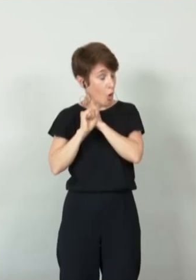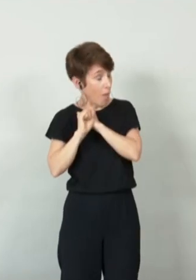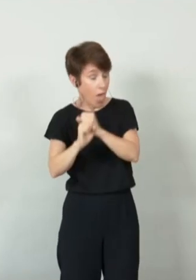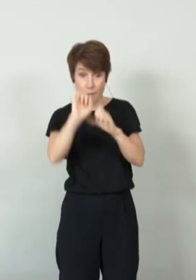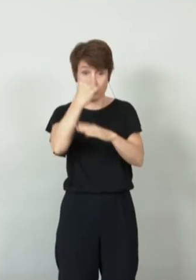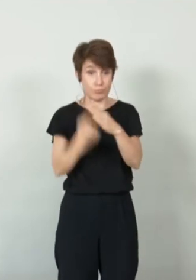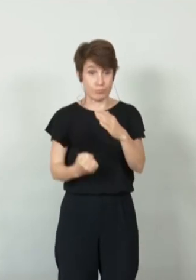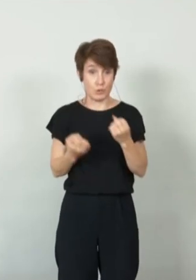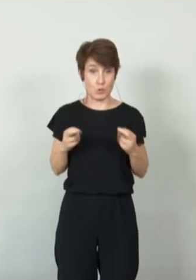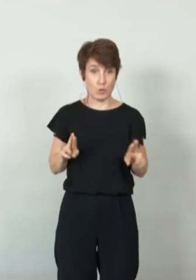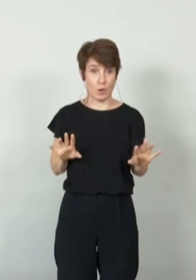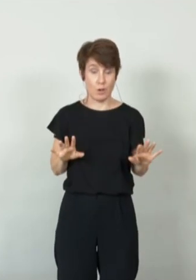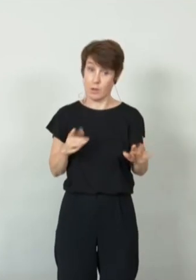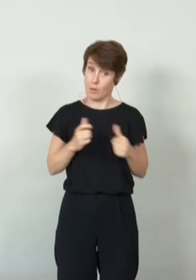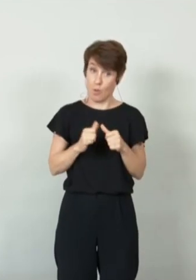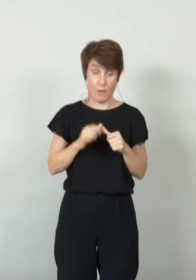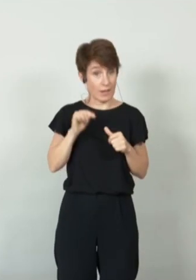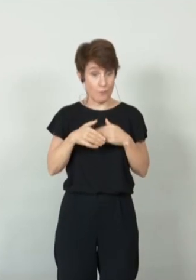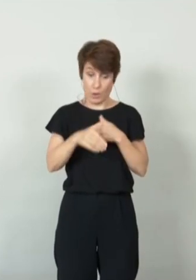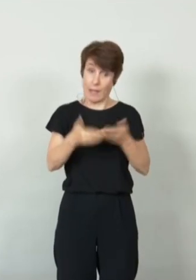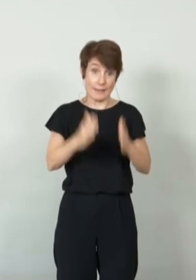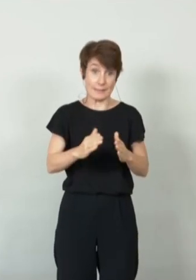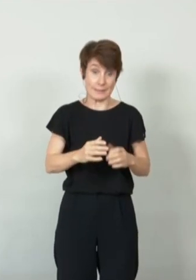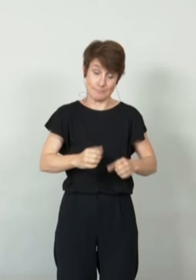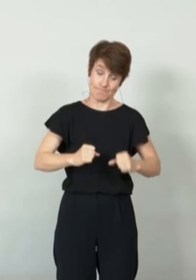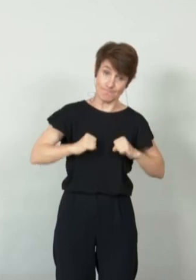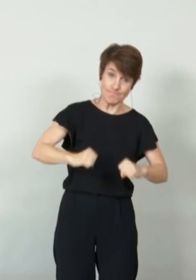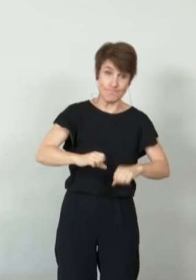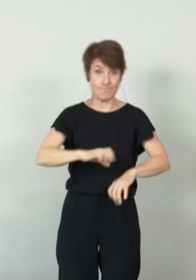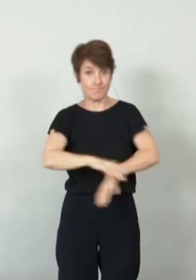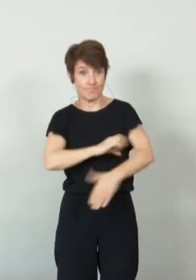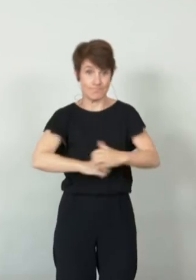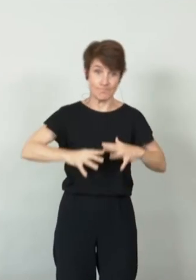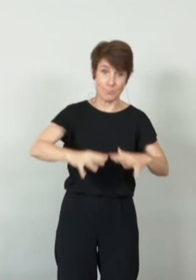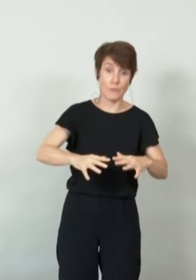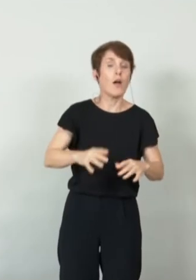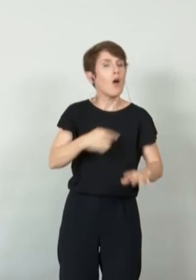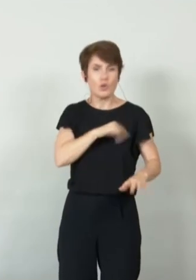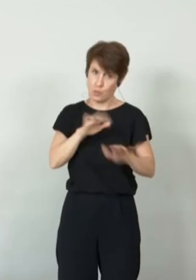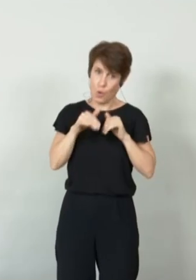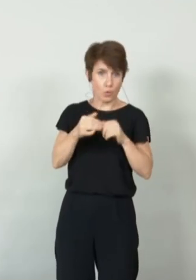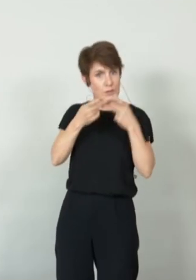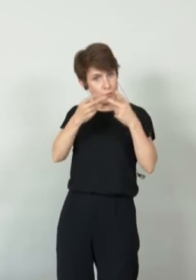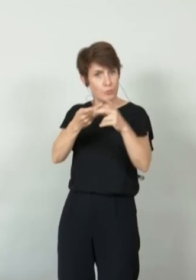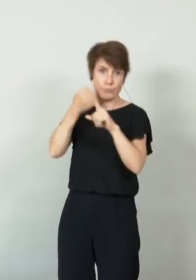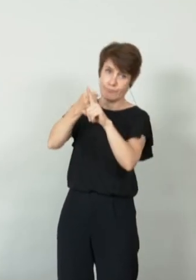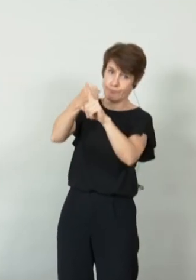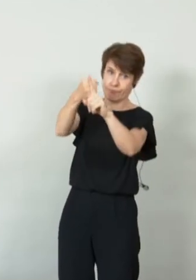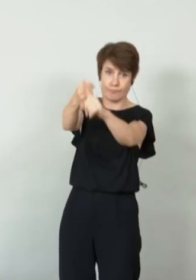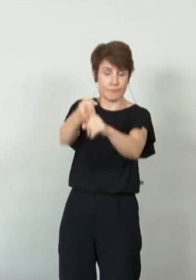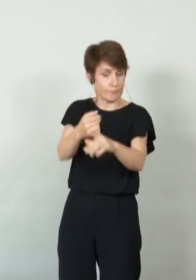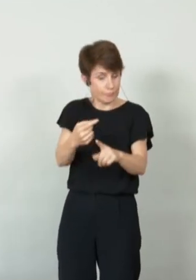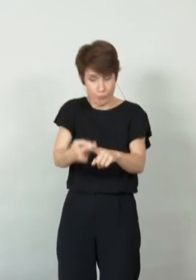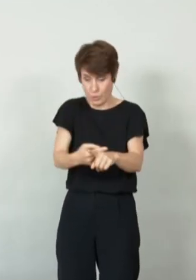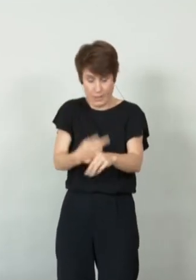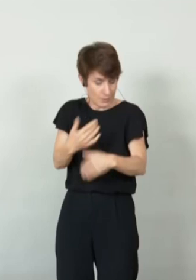devront être prises alors nous ne vous le disons nous cautionnerons bien sûr pas ça nous continuons à dénoncer surtout au fur et à mesure